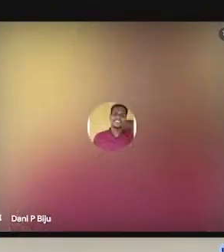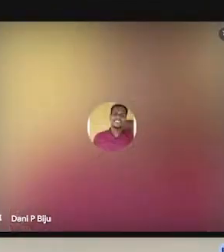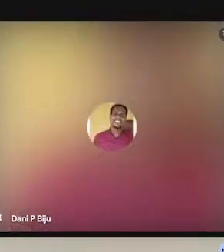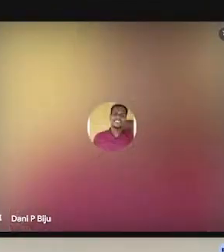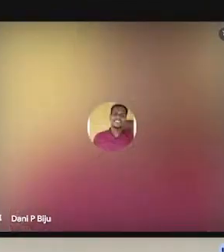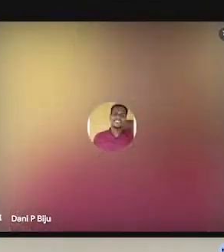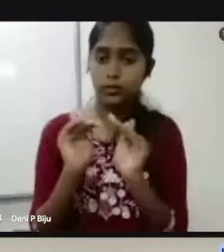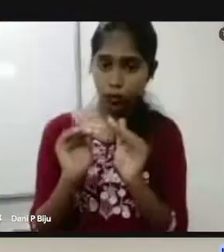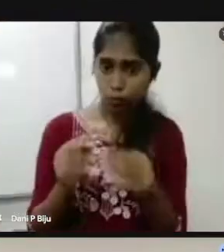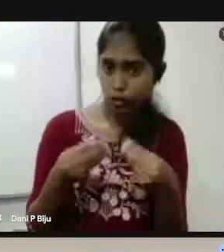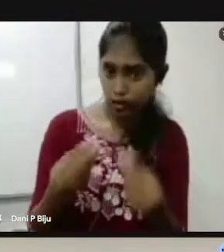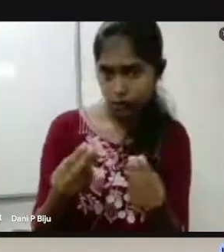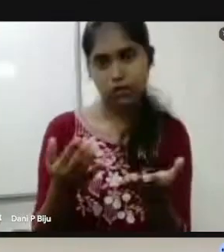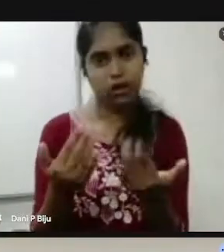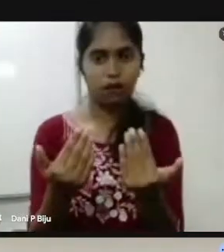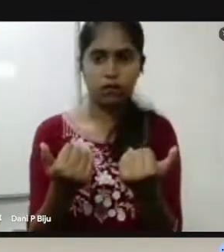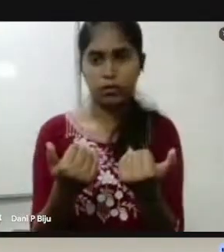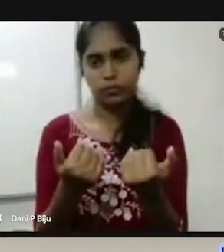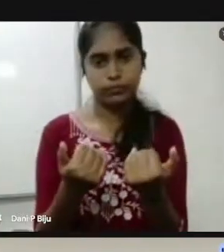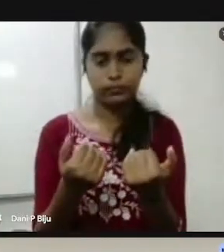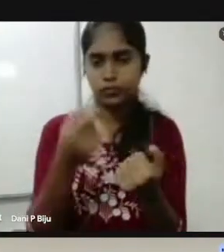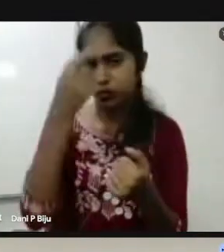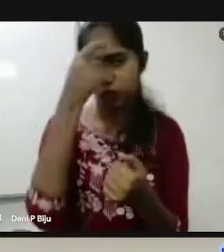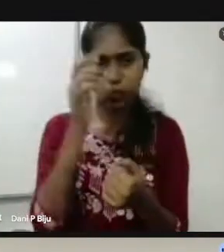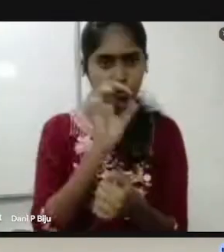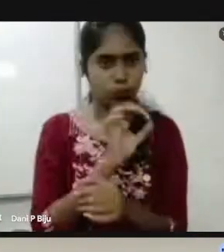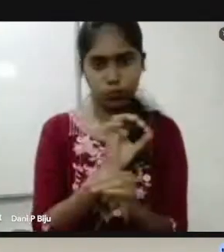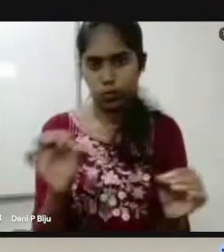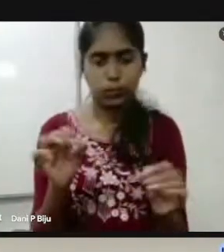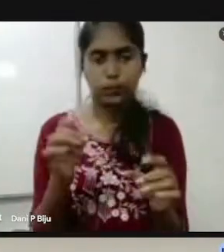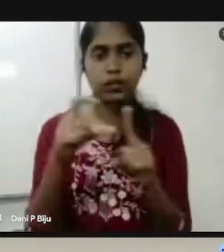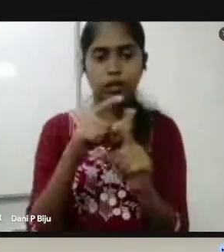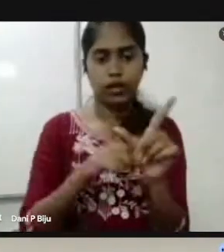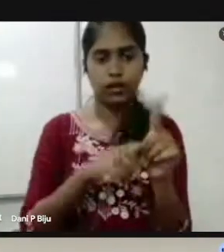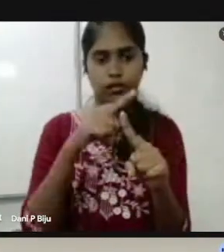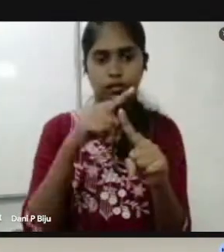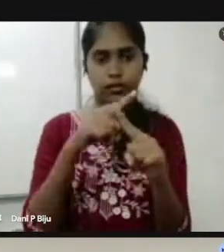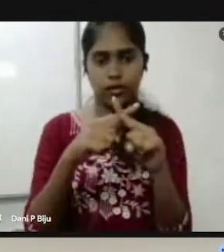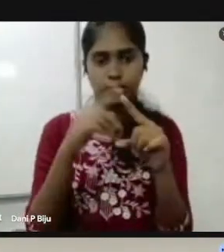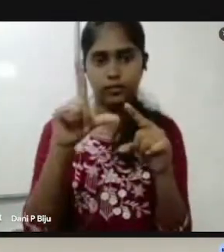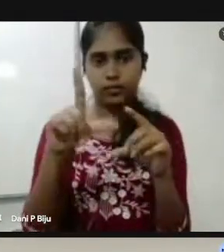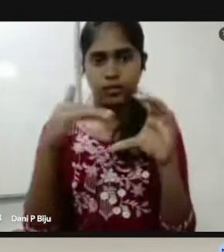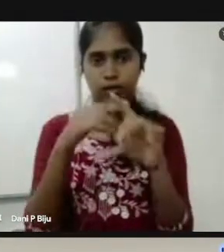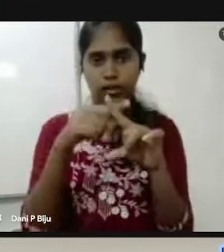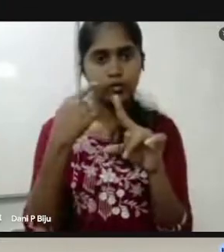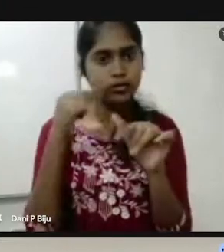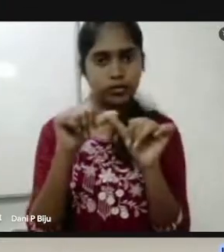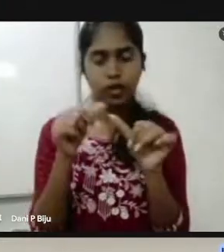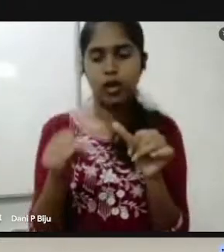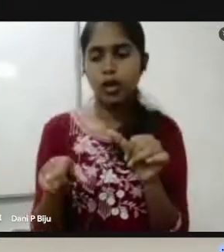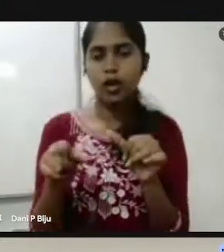ഇത് ഉപയോഗിക്കാം. അതിലും കുഴപ്പമില്ല. ആൻഡ് ഐ ഡോണ്ട് തിങ്ക് ഡിസ്ലെക്സിയ നമുക്ക് ക്യൂർ ചെയ്യാൻ പറ്റുന്ന ഒരു ഡിസോർഡർ ആണെന്ന് എനിക്ക് തോന്നുന്നില്ല.